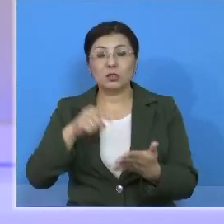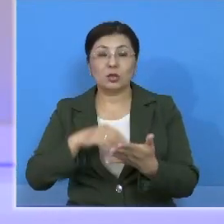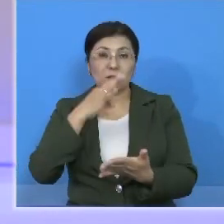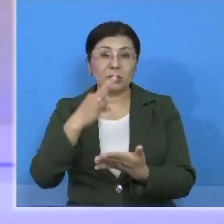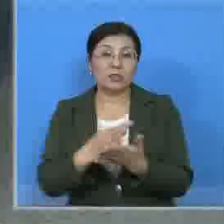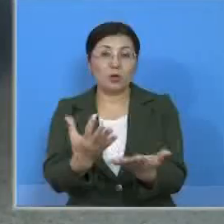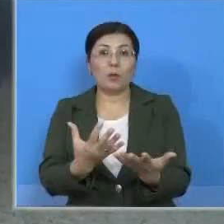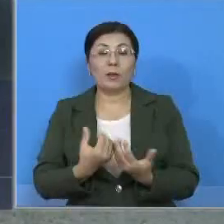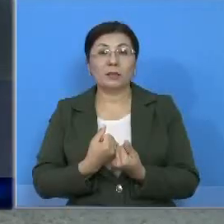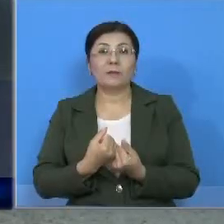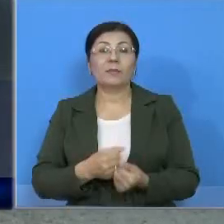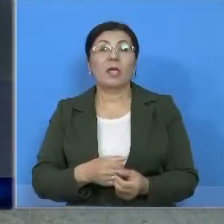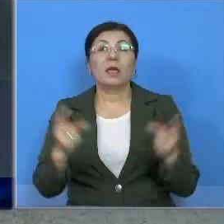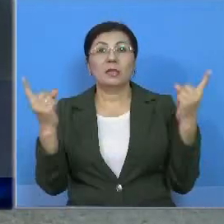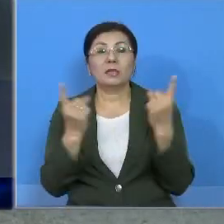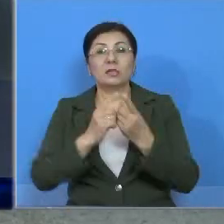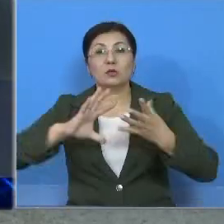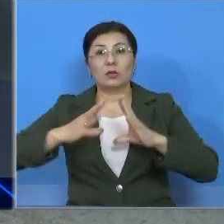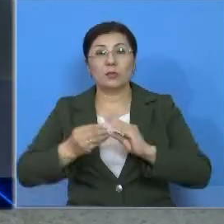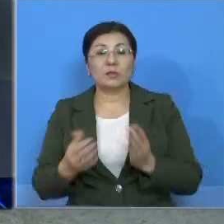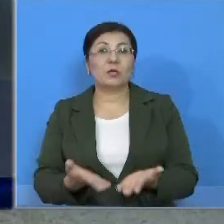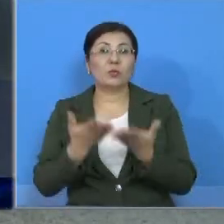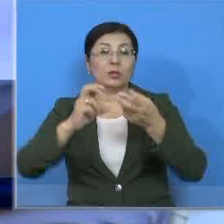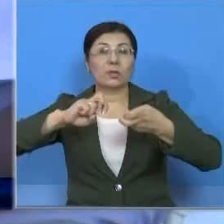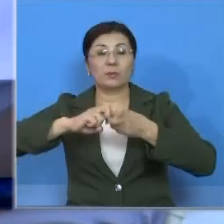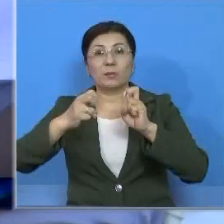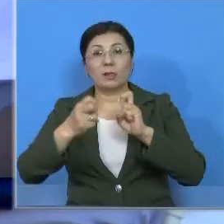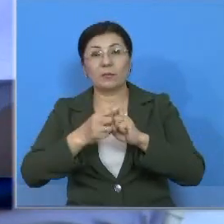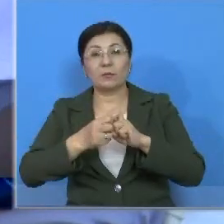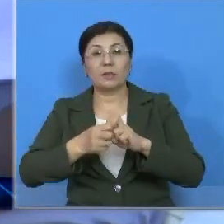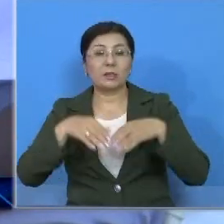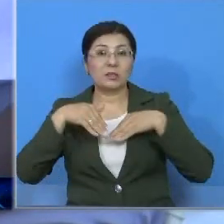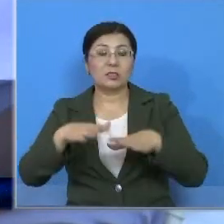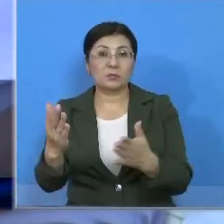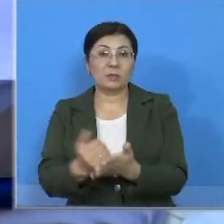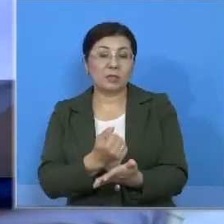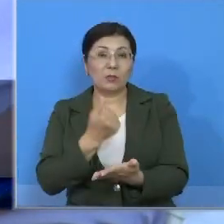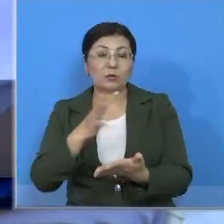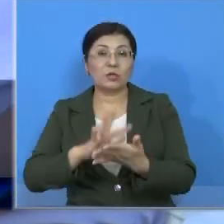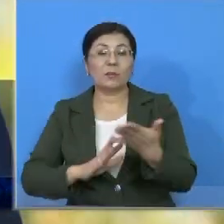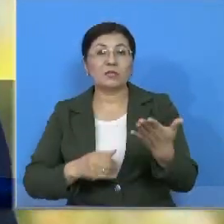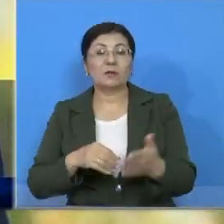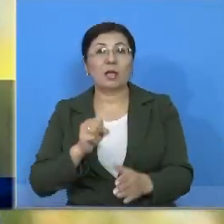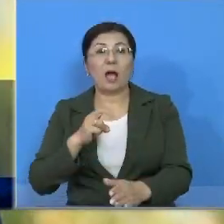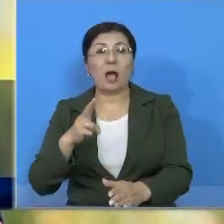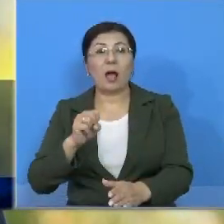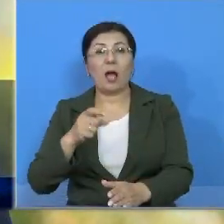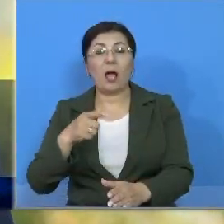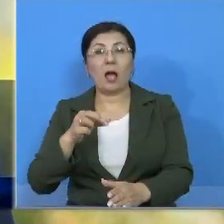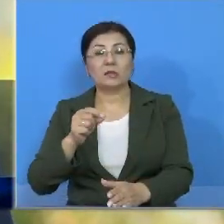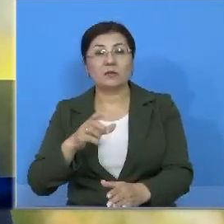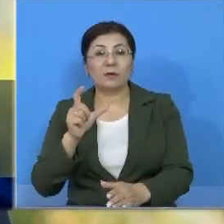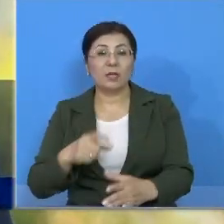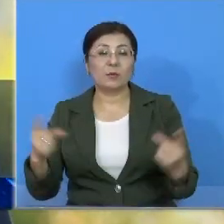алды. Тұрақты кездесу нәтижесінде көтерілген мәселелер кезең-кезеңмен шешімін тауып келеді. Мамырғали Аққағазов халықпен